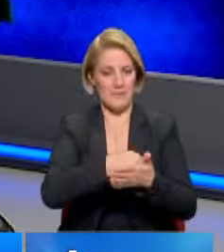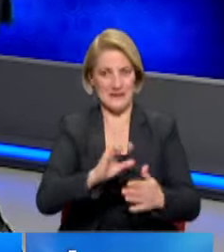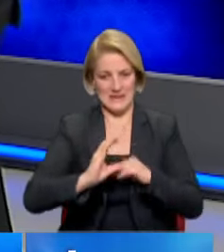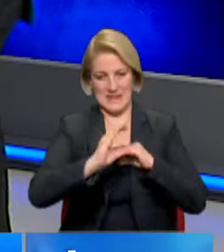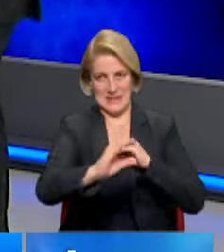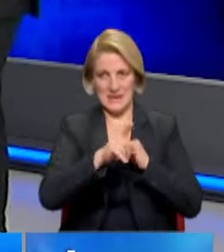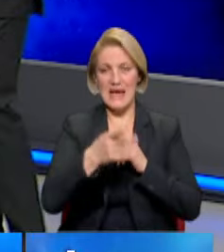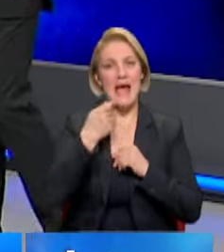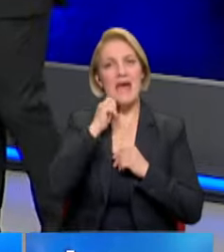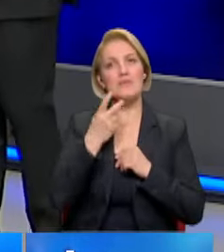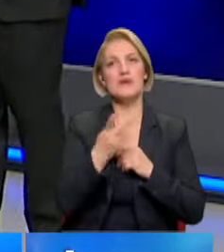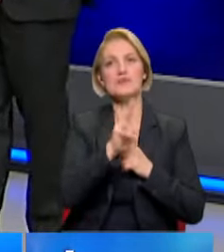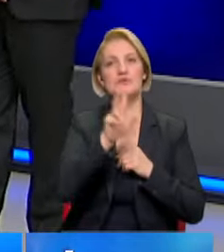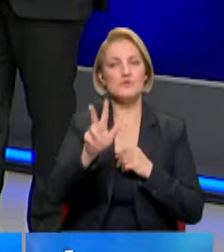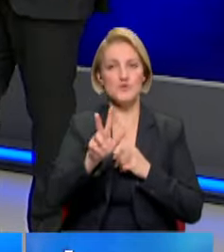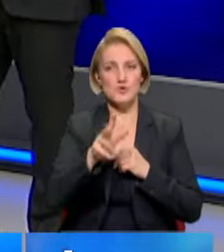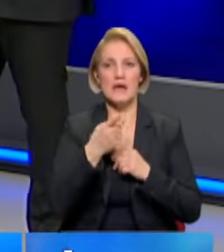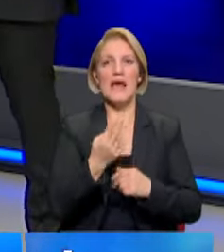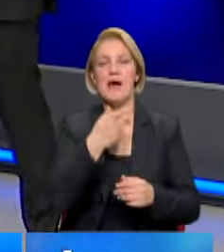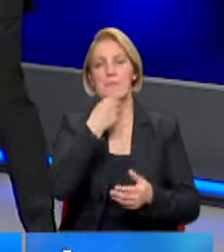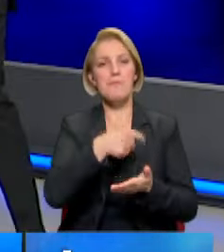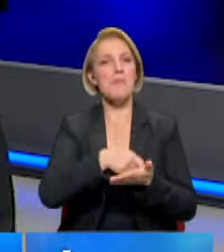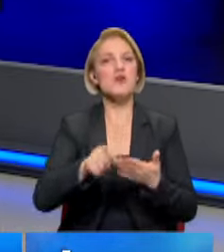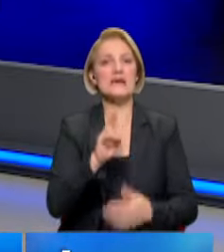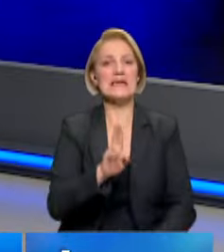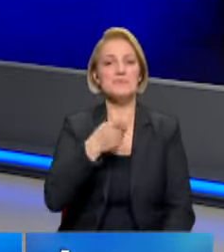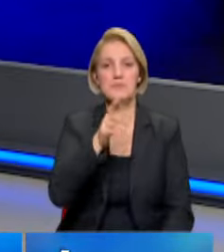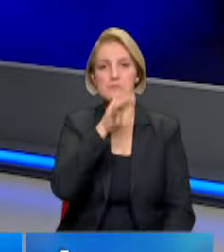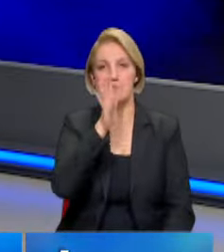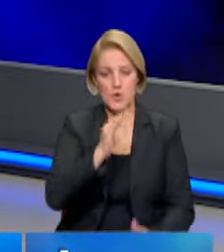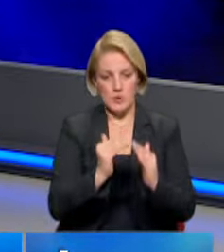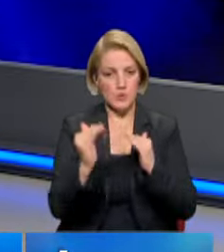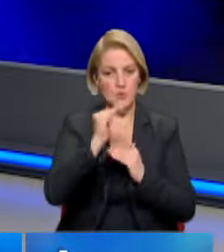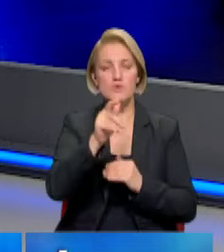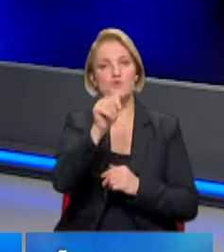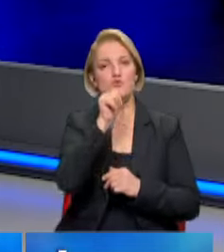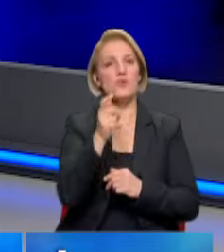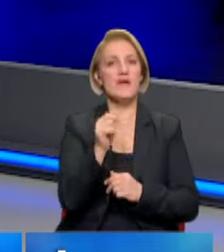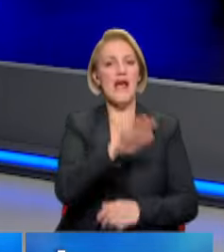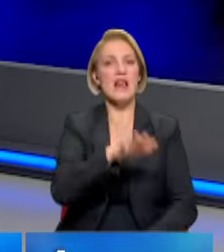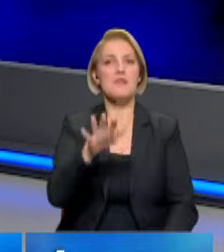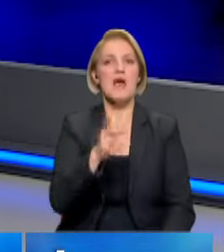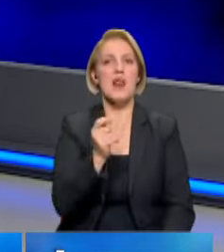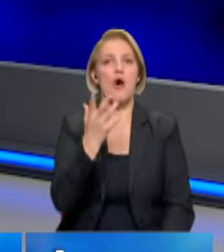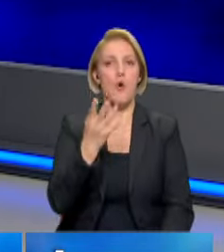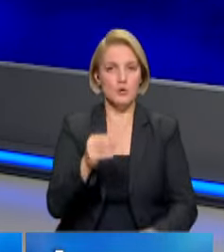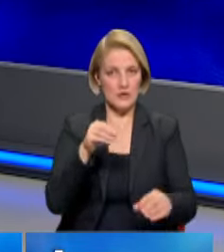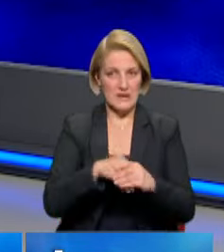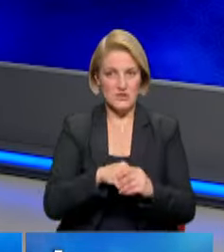Ekim 2023'te emekli aylığı 7500 liraya yükseltilmesine rağmen damacana suyun fiyatı 55 liraya çıktığı